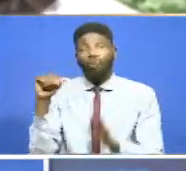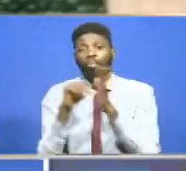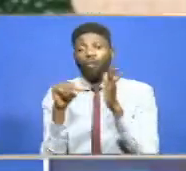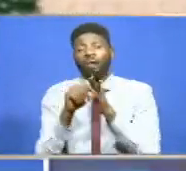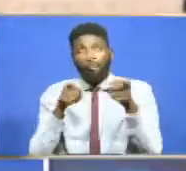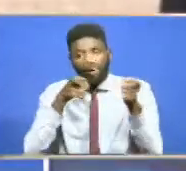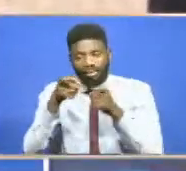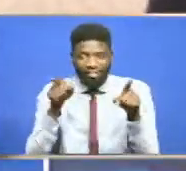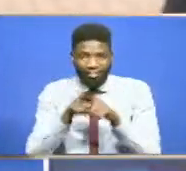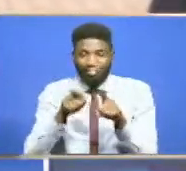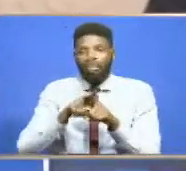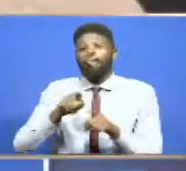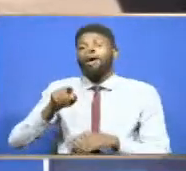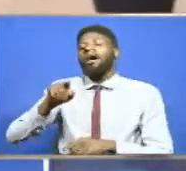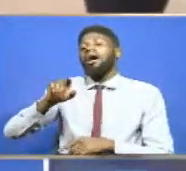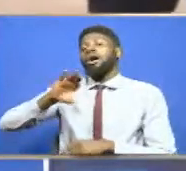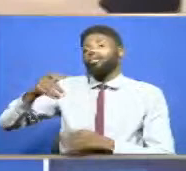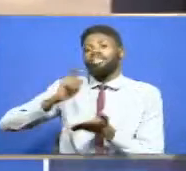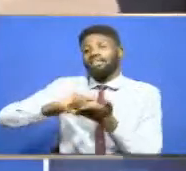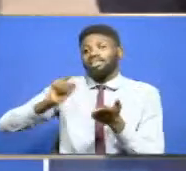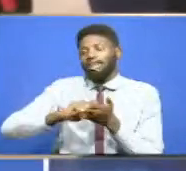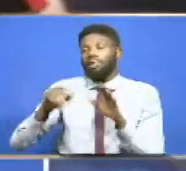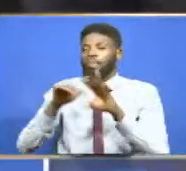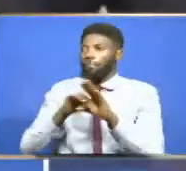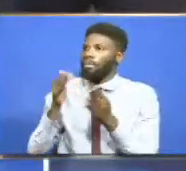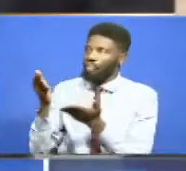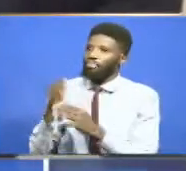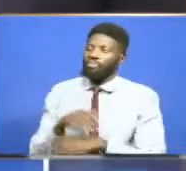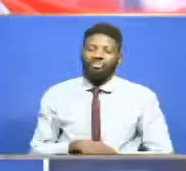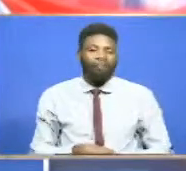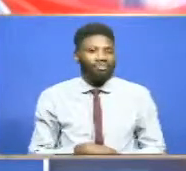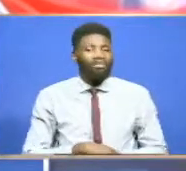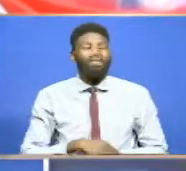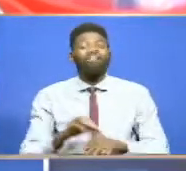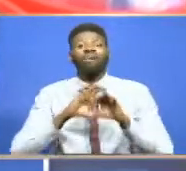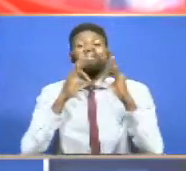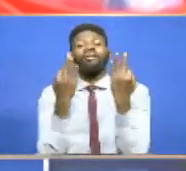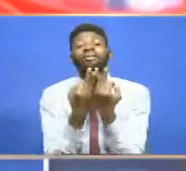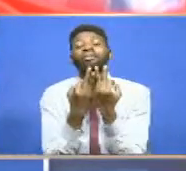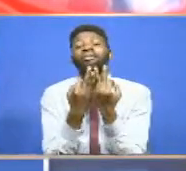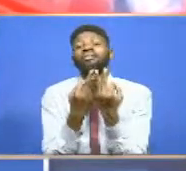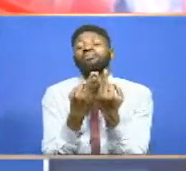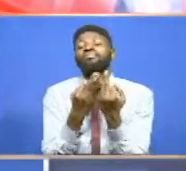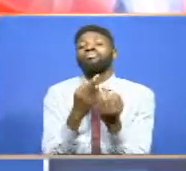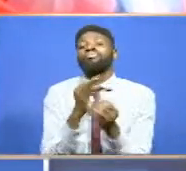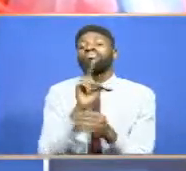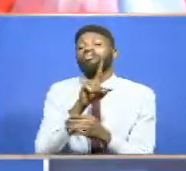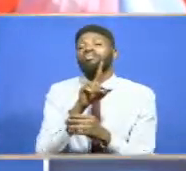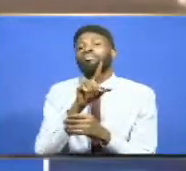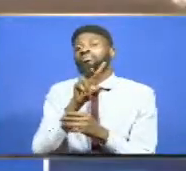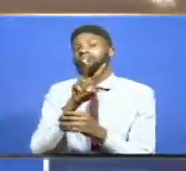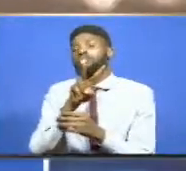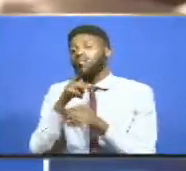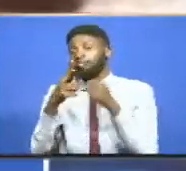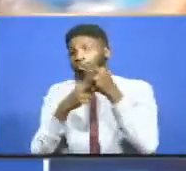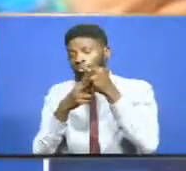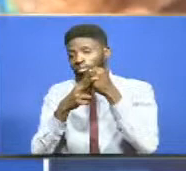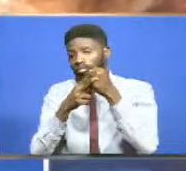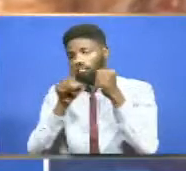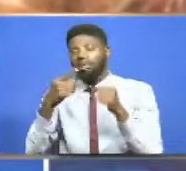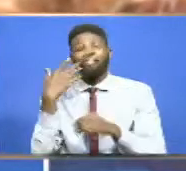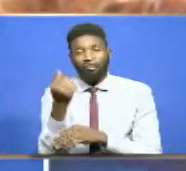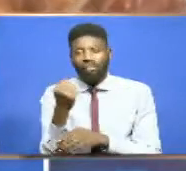member. Zaidi ya familia 1,127,500 zinahitaji msaada wa chakula, huku